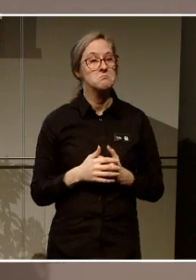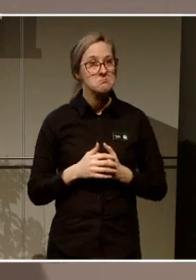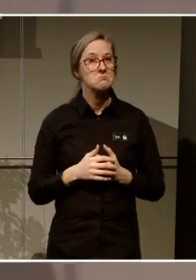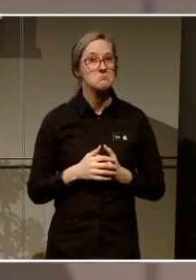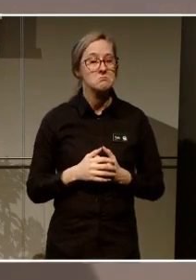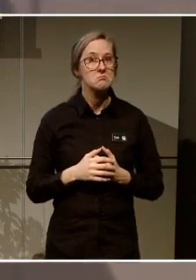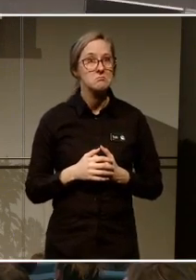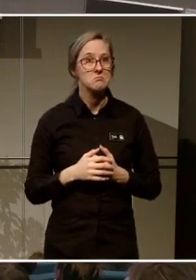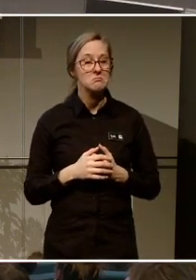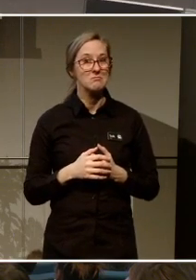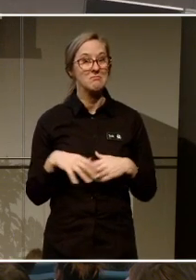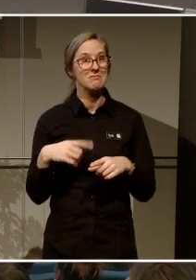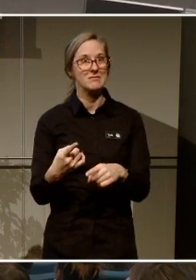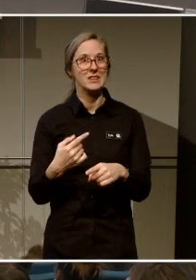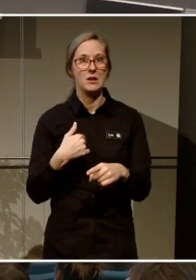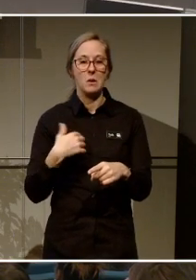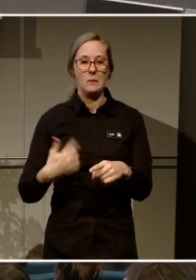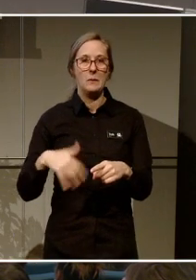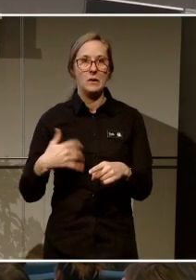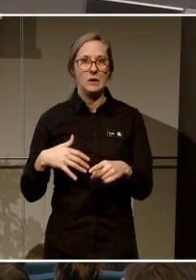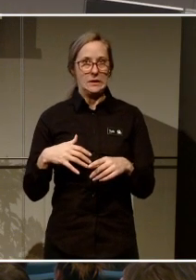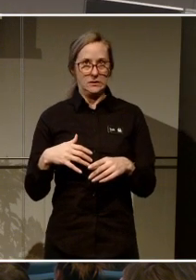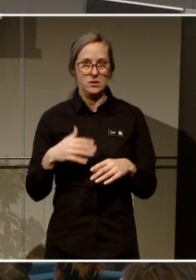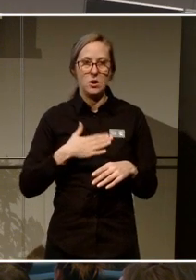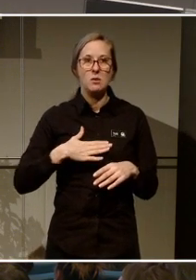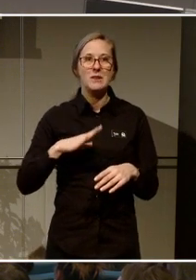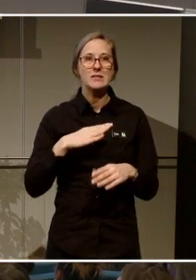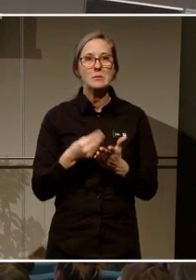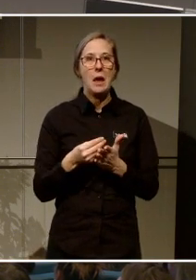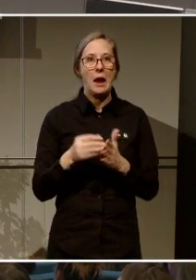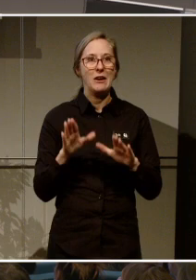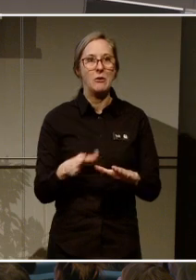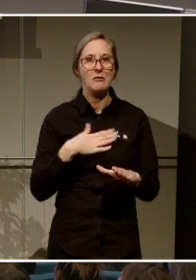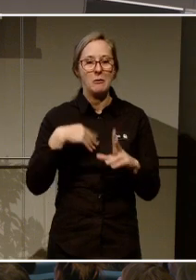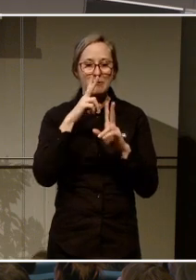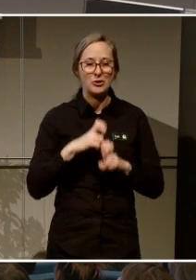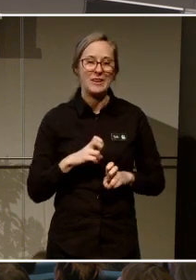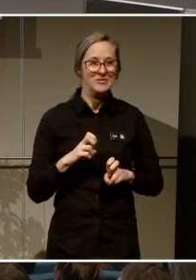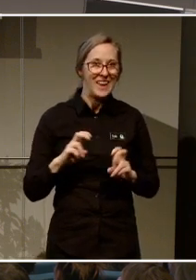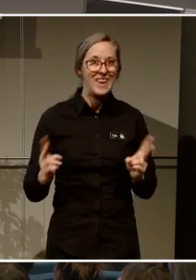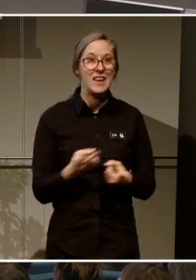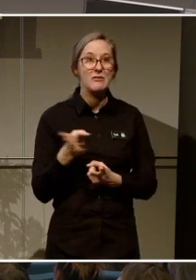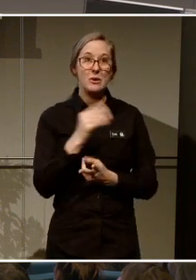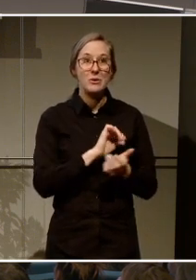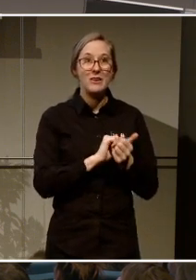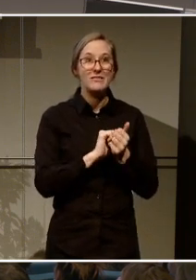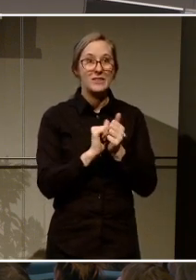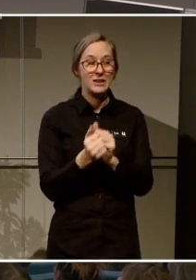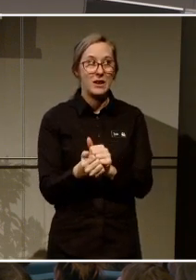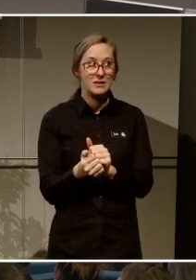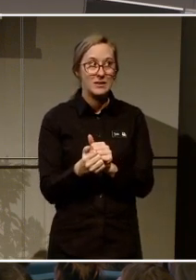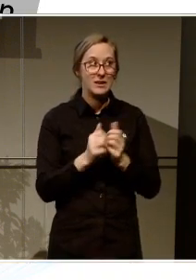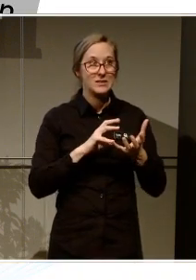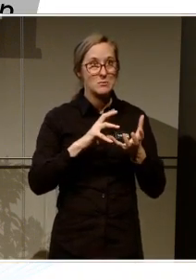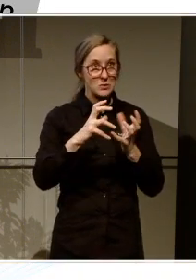till och med jag har fått pension, hoppas jag, om det finns några pengar kvar. I de här förändringsprocesserna så sätter vi väldigt